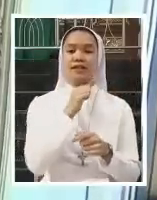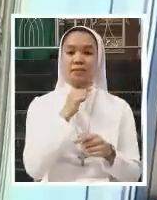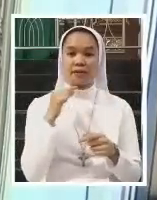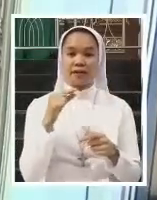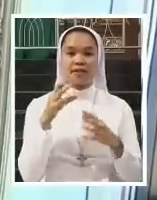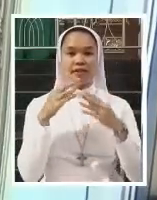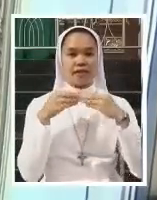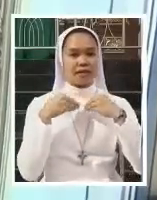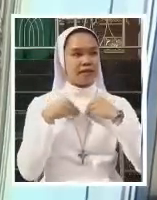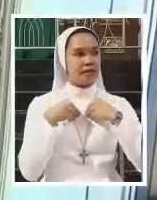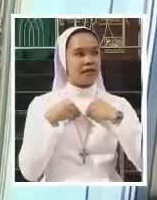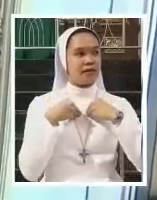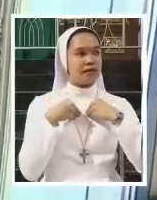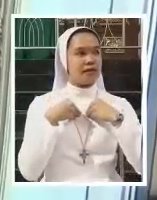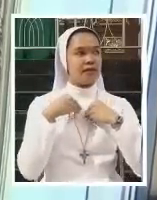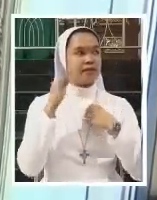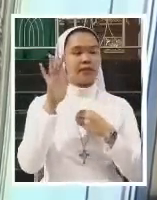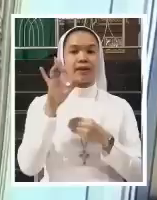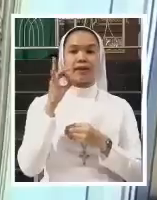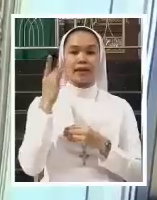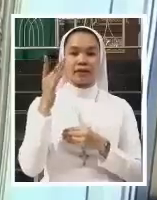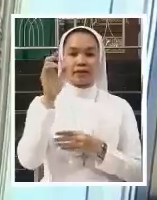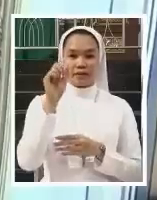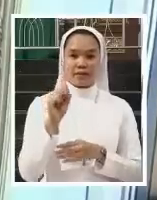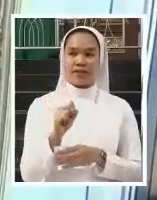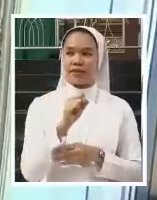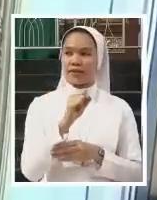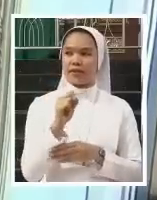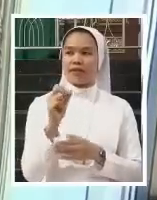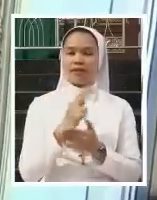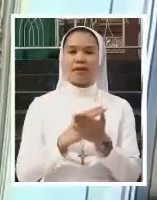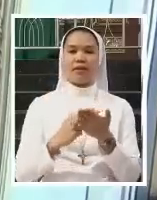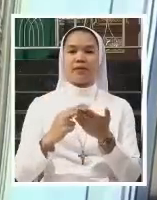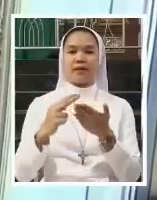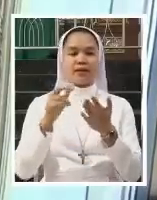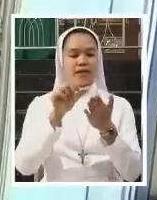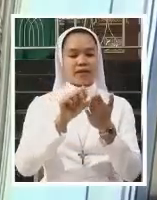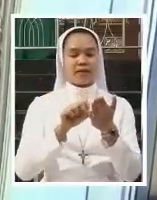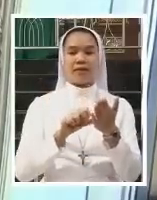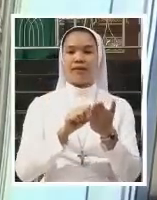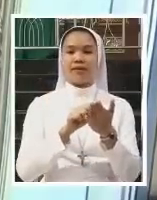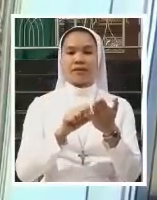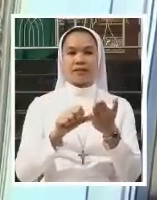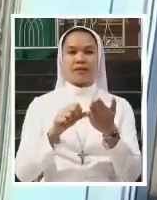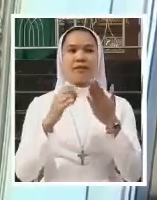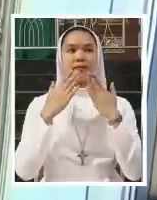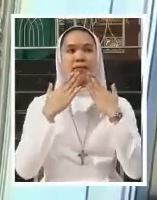nag-ako kan grasya kan sakramento nin banal na orden. Maugman niya itong